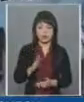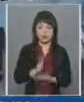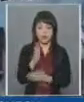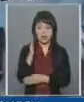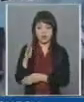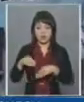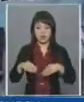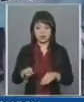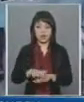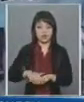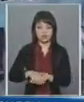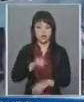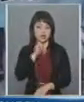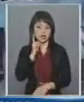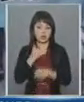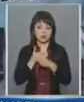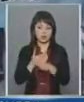аудан жастарының көмегімен.